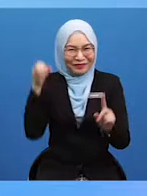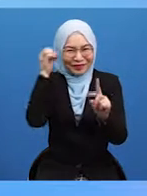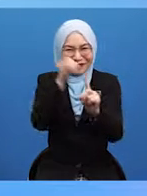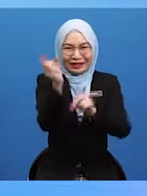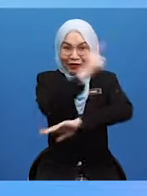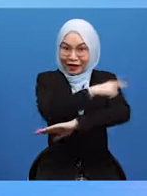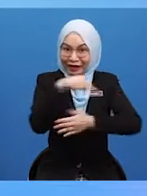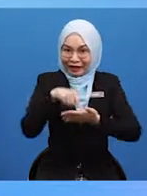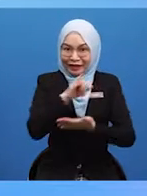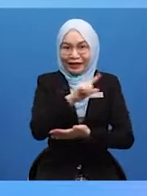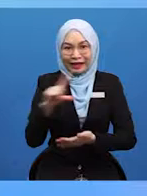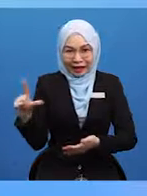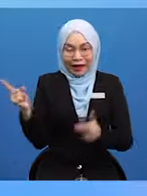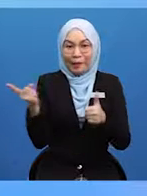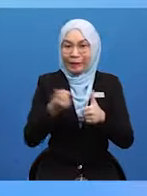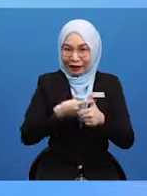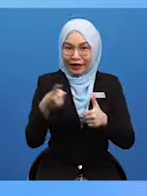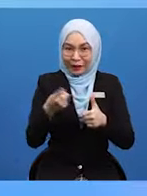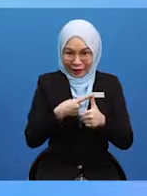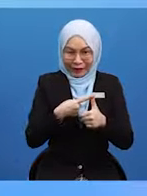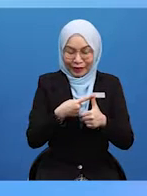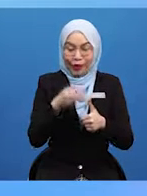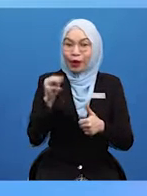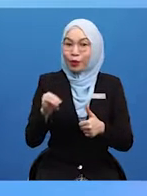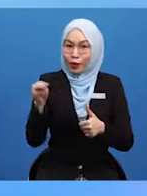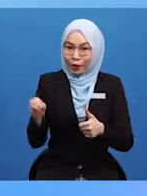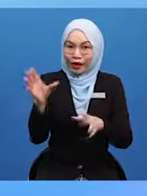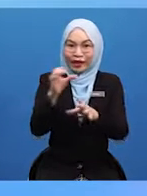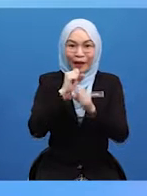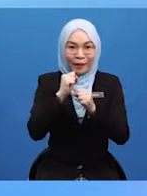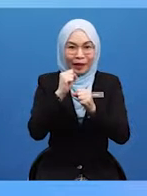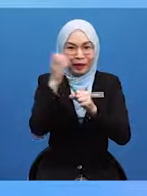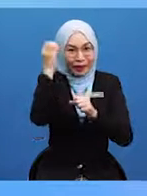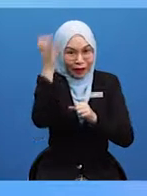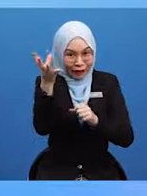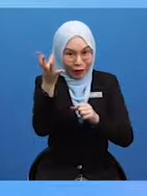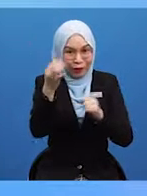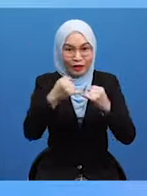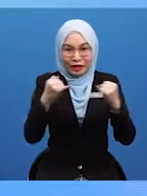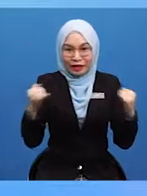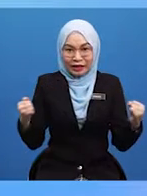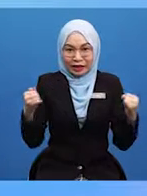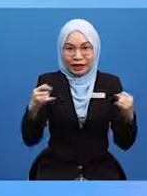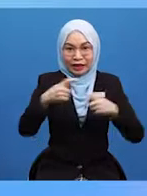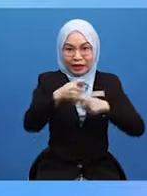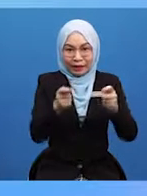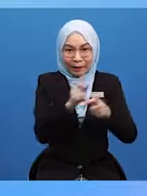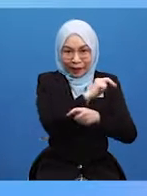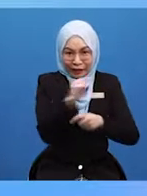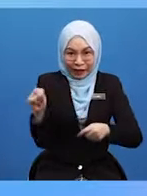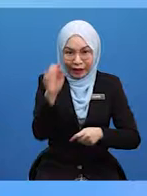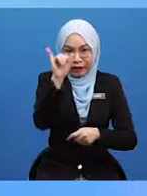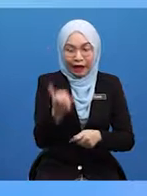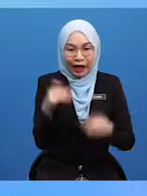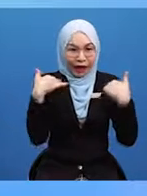adalah yang pertama, murid dapat menyatakan jenis pertempatan yang terdapat